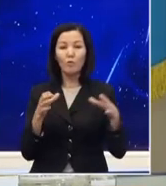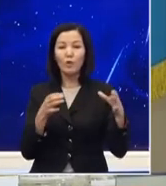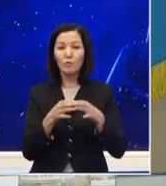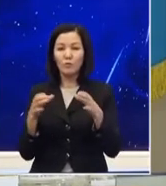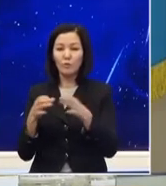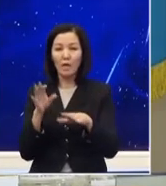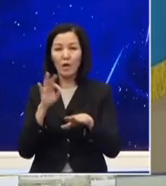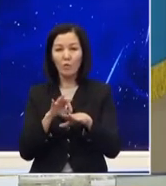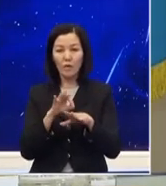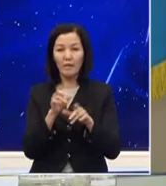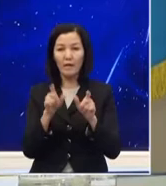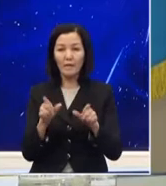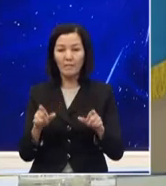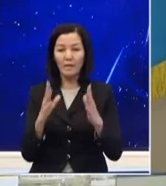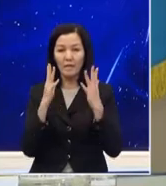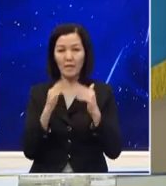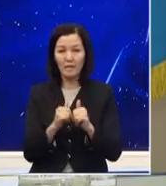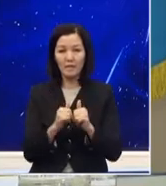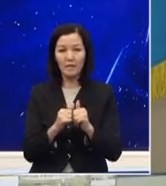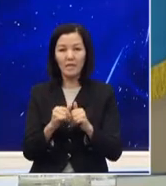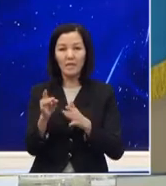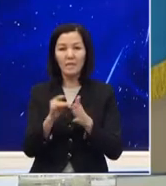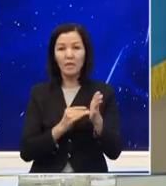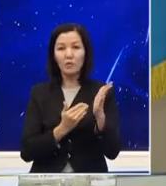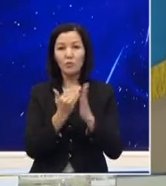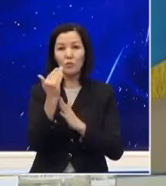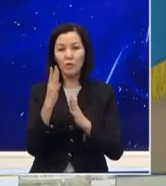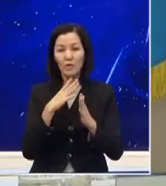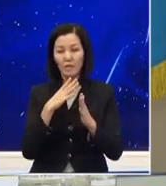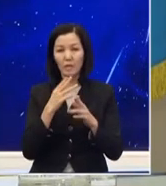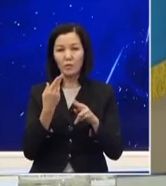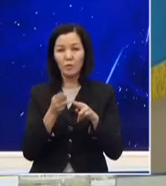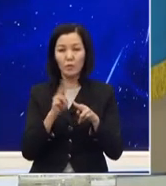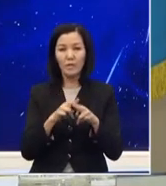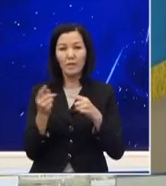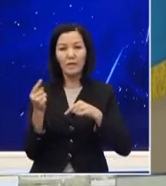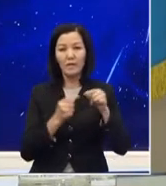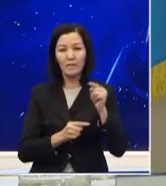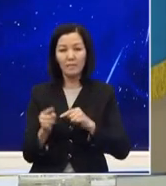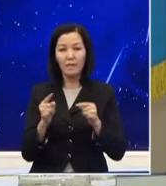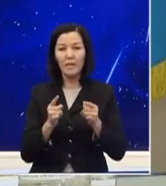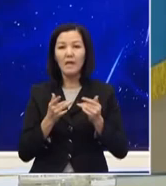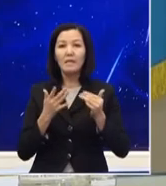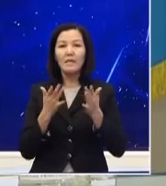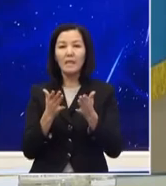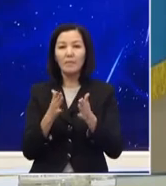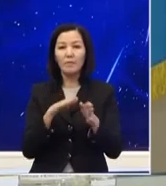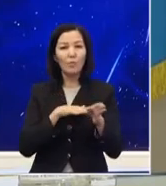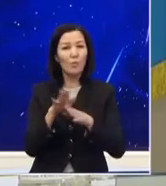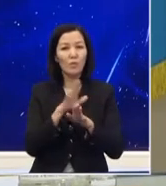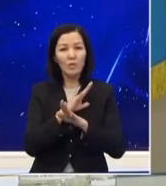дертке шалдыққандардың саны күрт өсіп барады. Кәсіпкерлердің санитарлық талаптарды